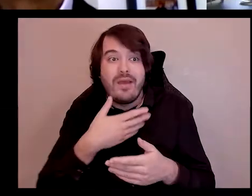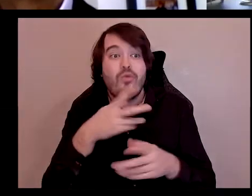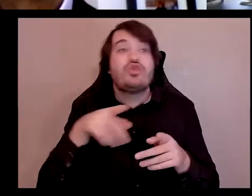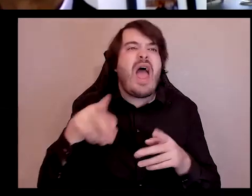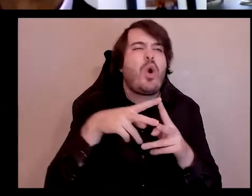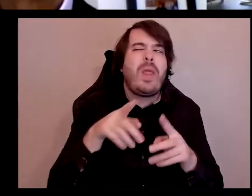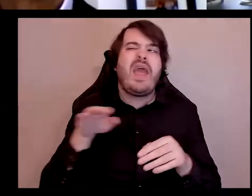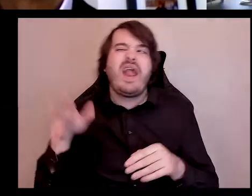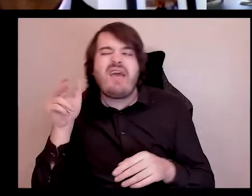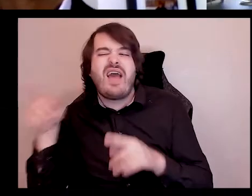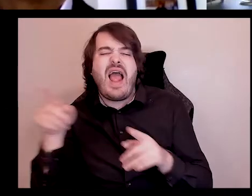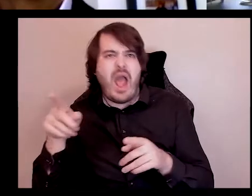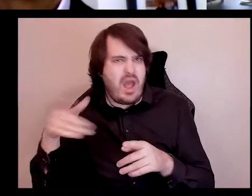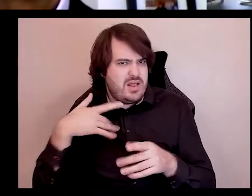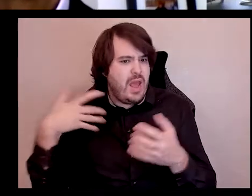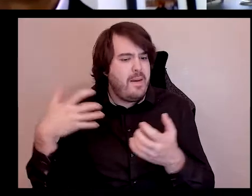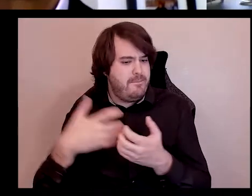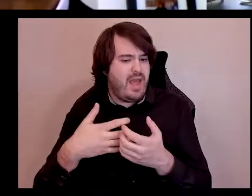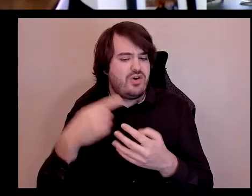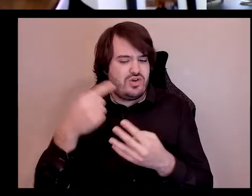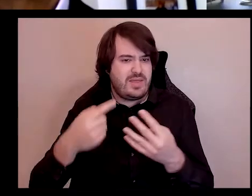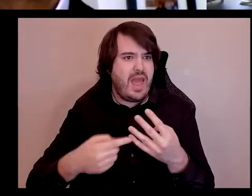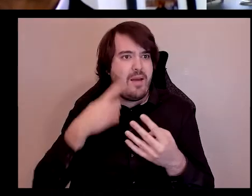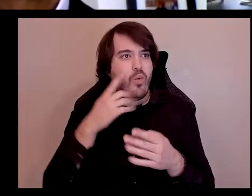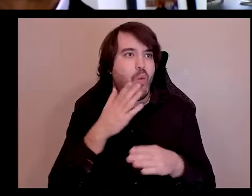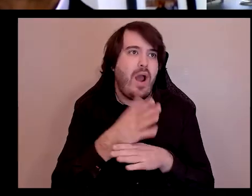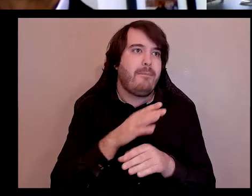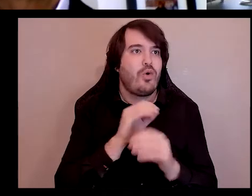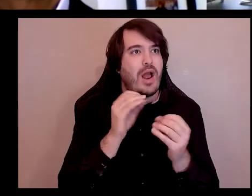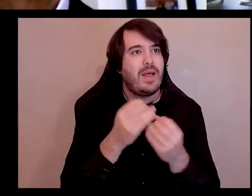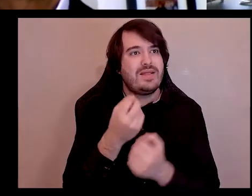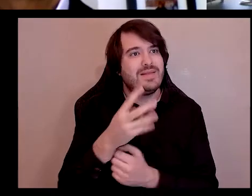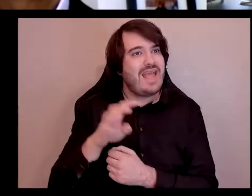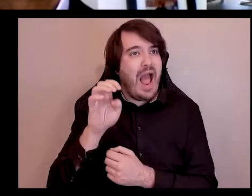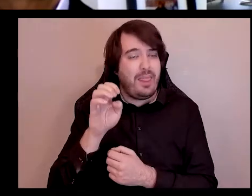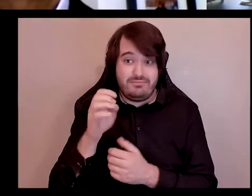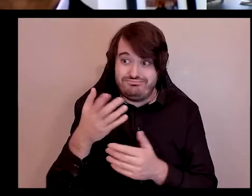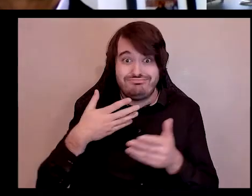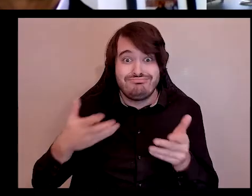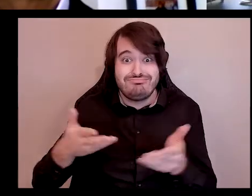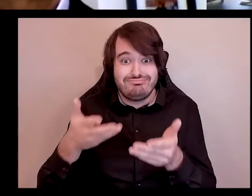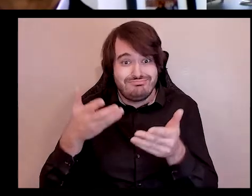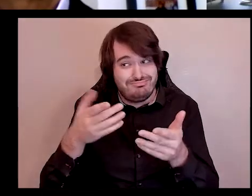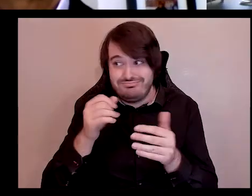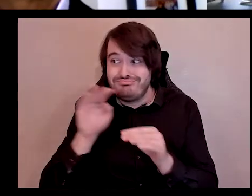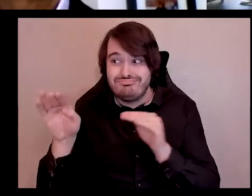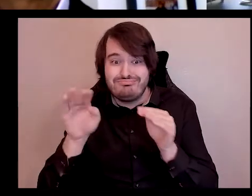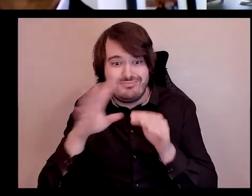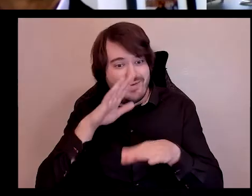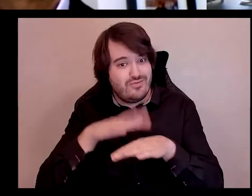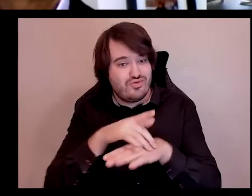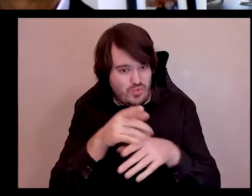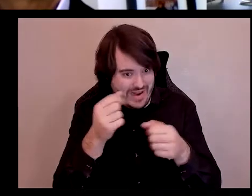d'aujourd'hui en est une. En tout cas, c'est une belle opportunité. Puis que ce soit pour vous qui nous écoutez ou des gens que vous connaissez autour de vous à Laval qui répondent aux